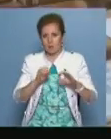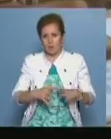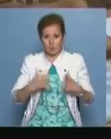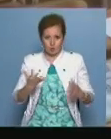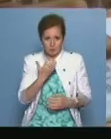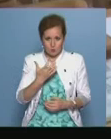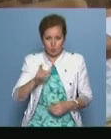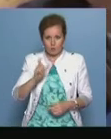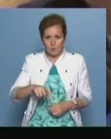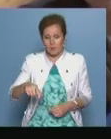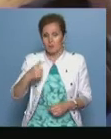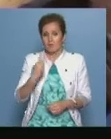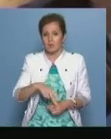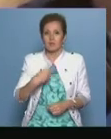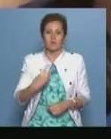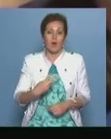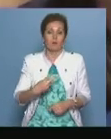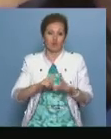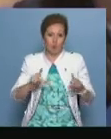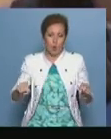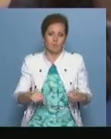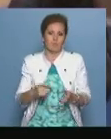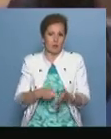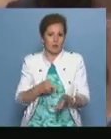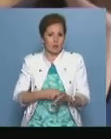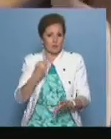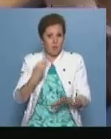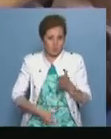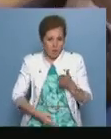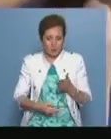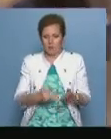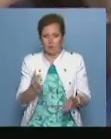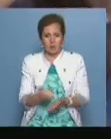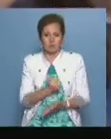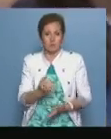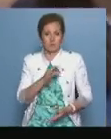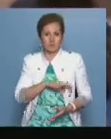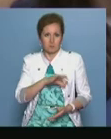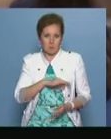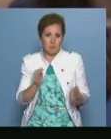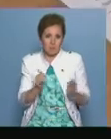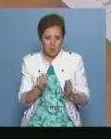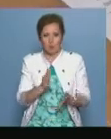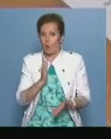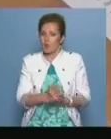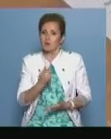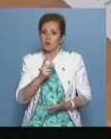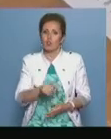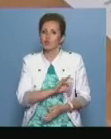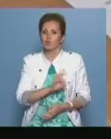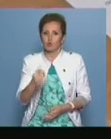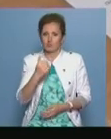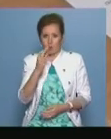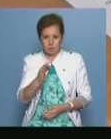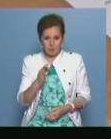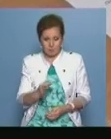выпускников. 22 школьника ЕГЭ завалили, не дотянув и до минимального порога. Но есть и 2 100-бальника. Хорошисты сегодня тоже спорят